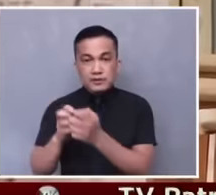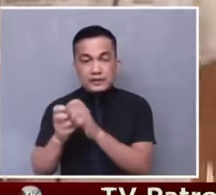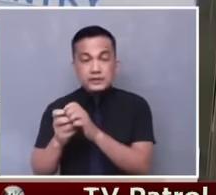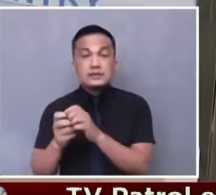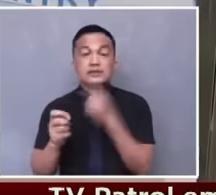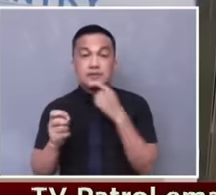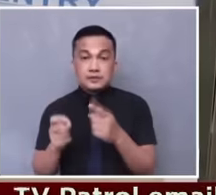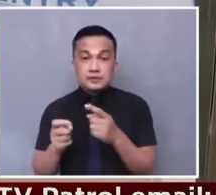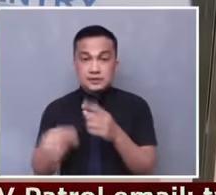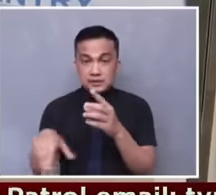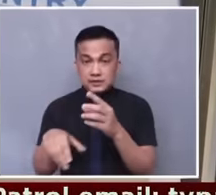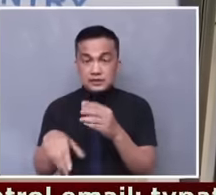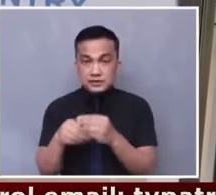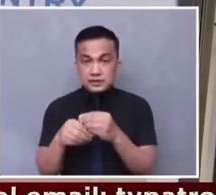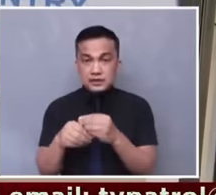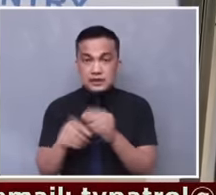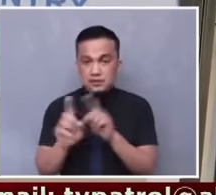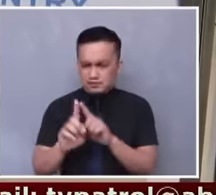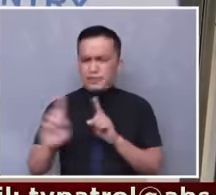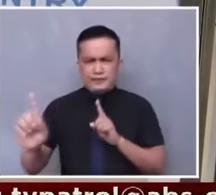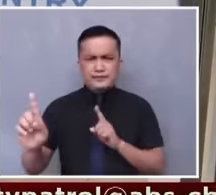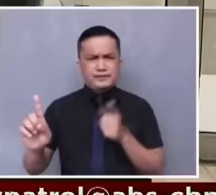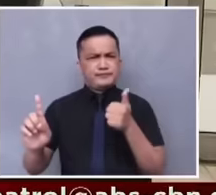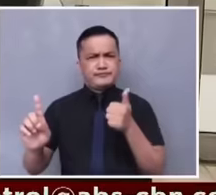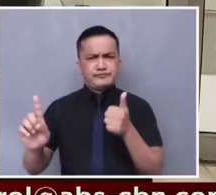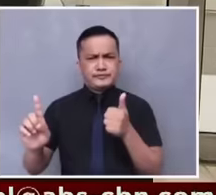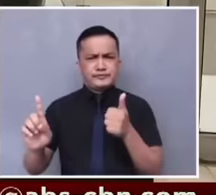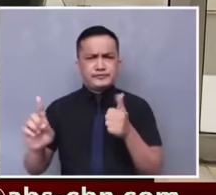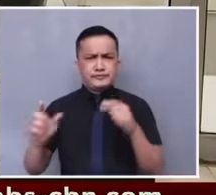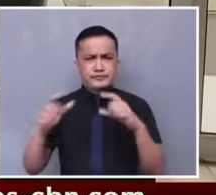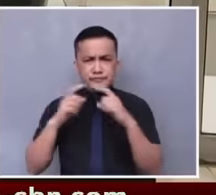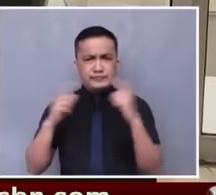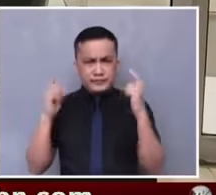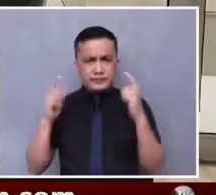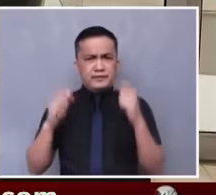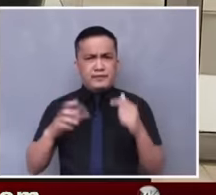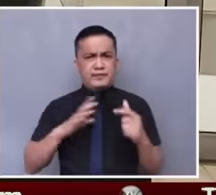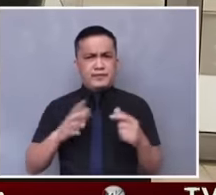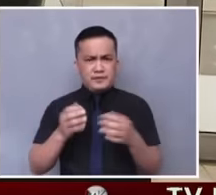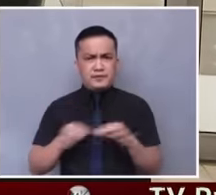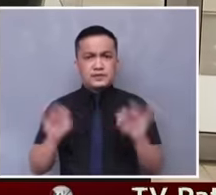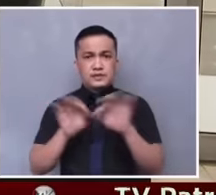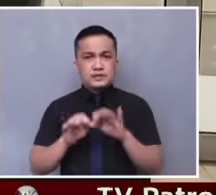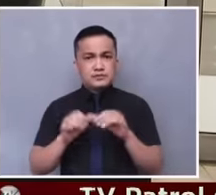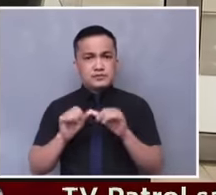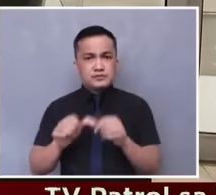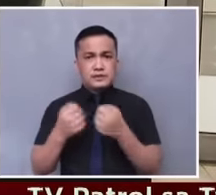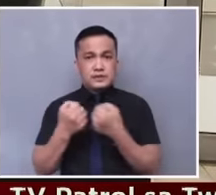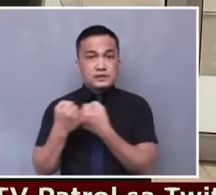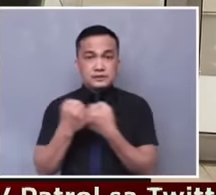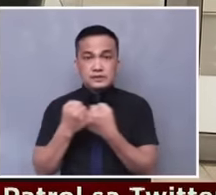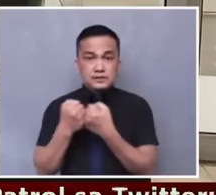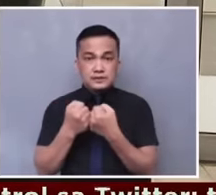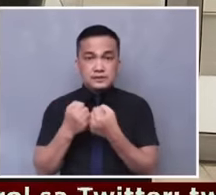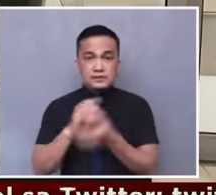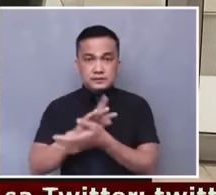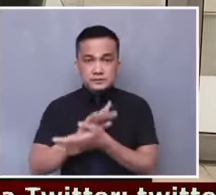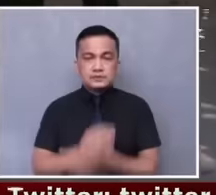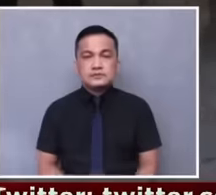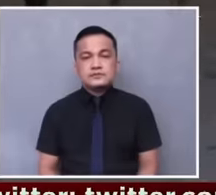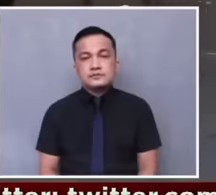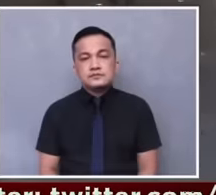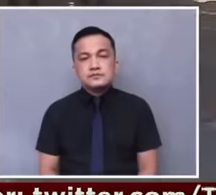ng physical distancing at iba pang health protocols ay mahalaga pa rin sa paglaban sa COVID-19. Una